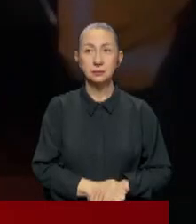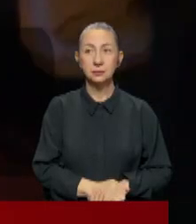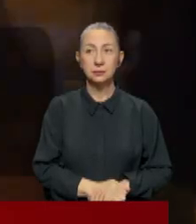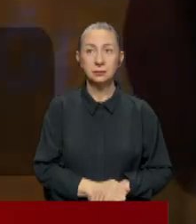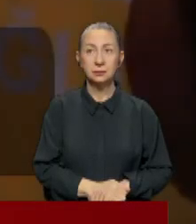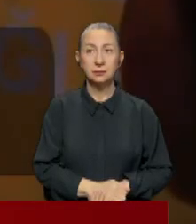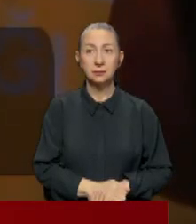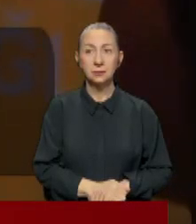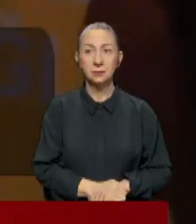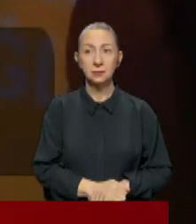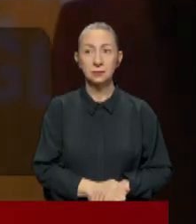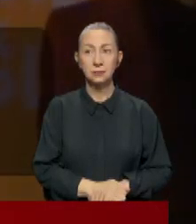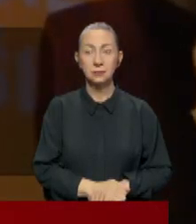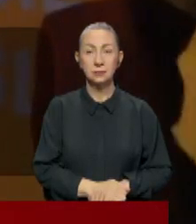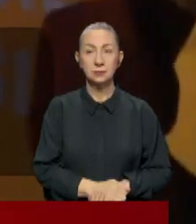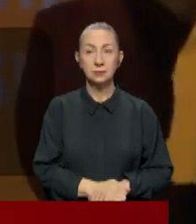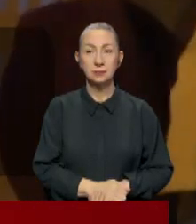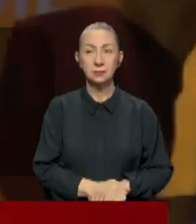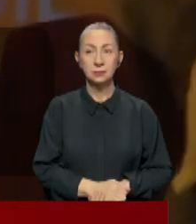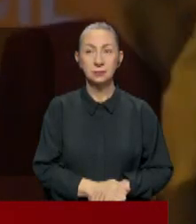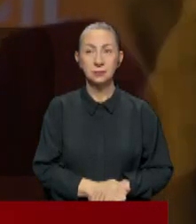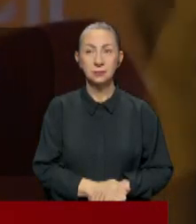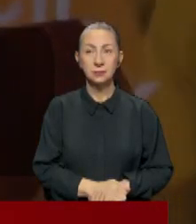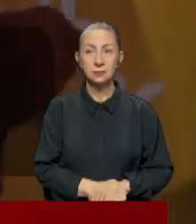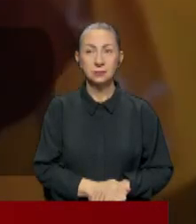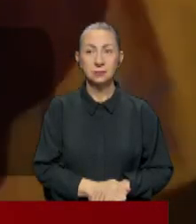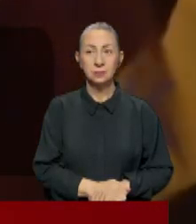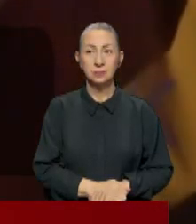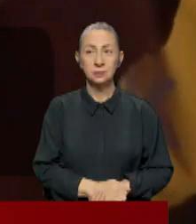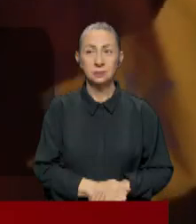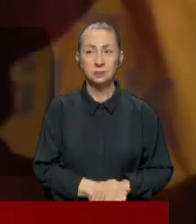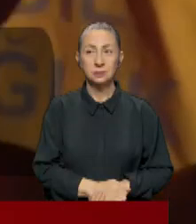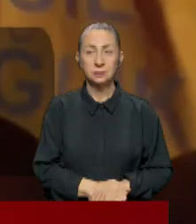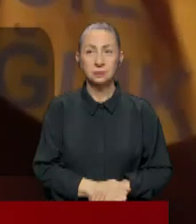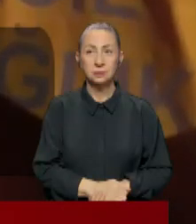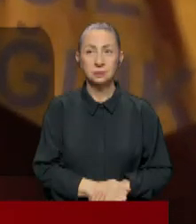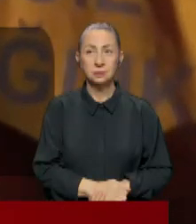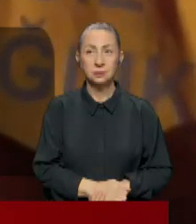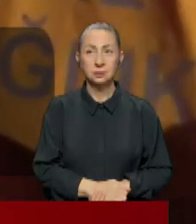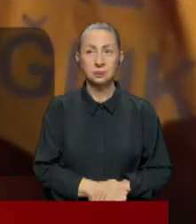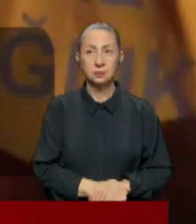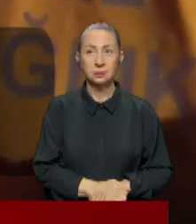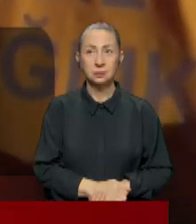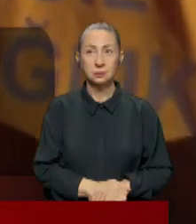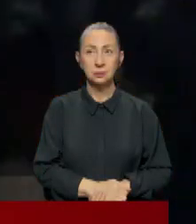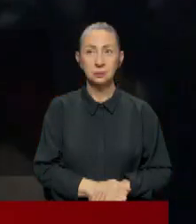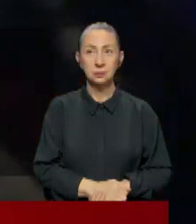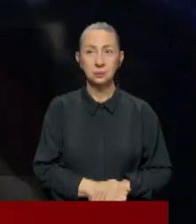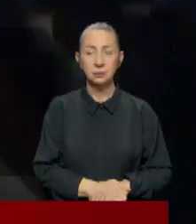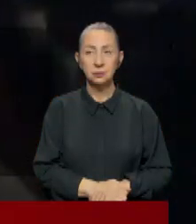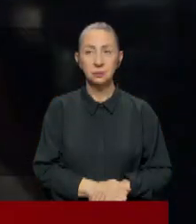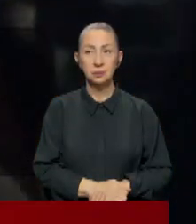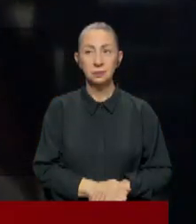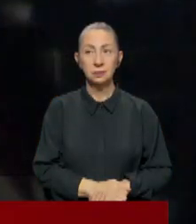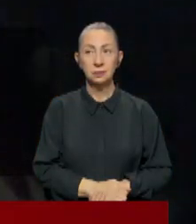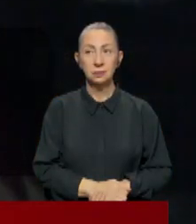diye kestiler. Ben bir şey almadım. Ben sadece izledim. Fırsat bulamadım evet. Bu şekilde indirim olmasın. Böyle